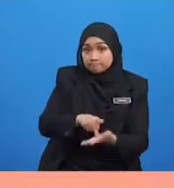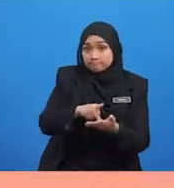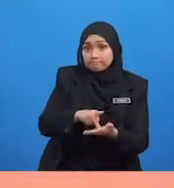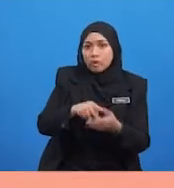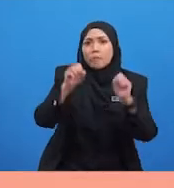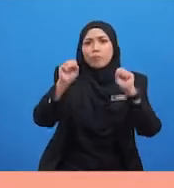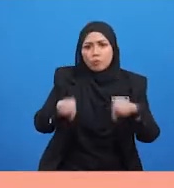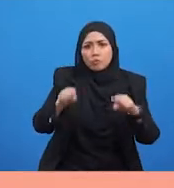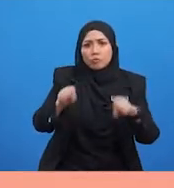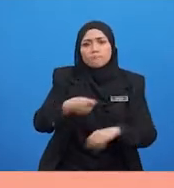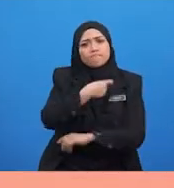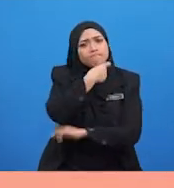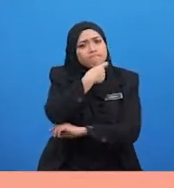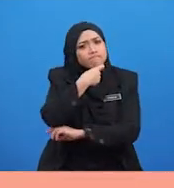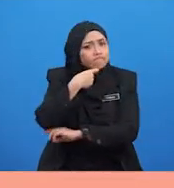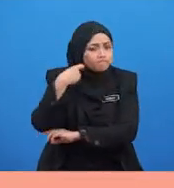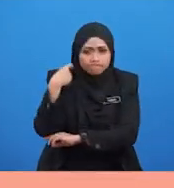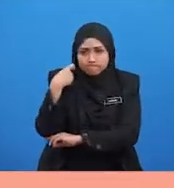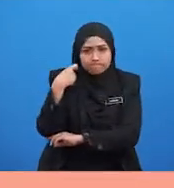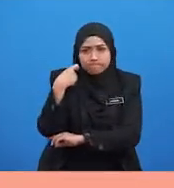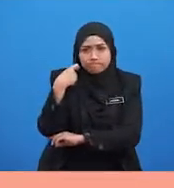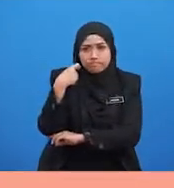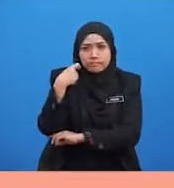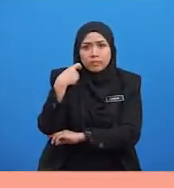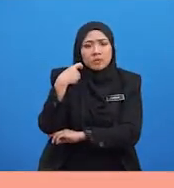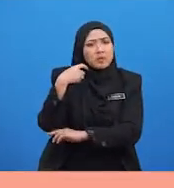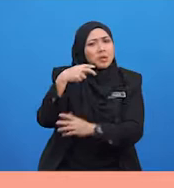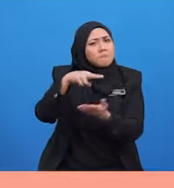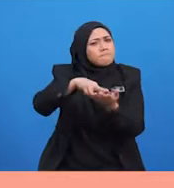terkena dehidrasi. Prestasi akan